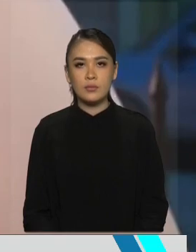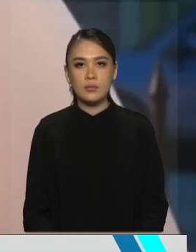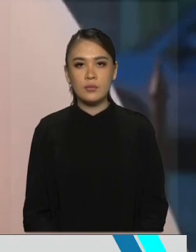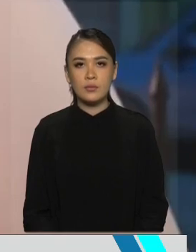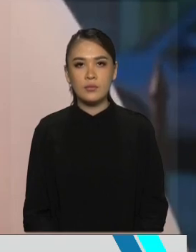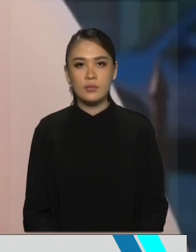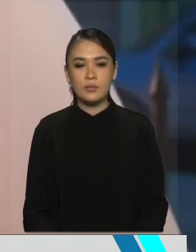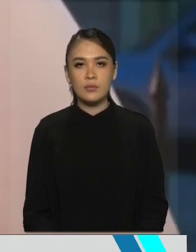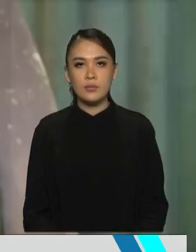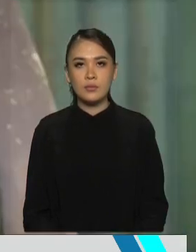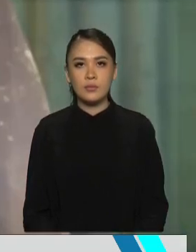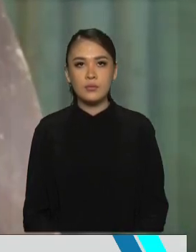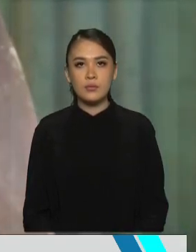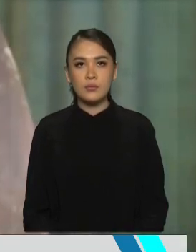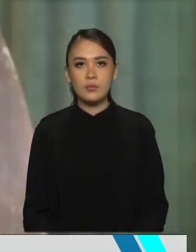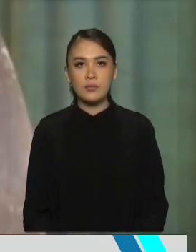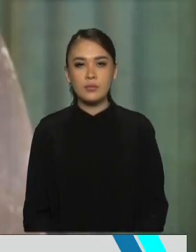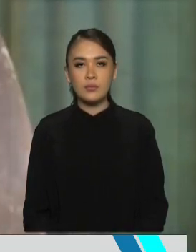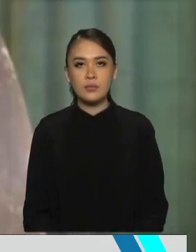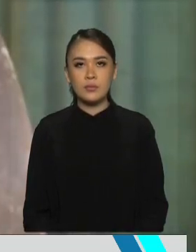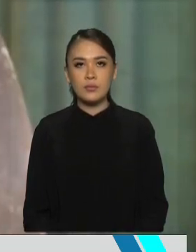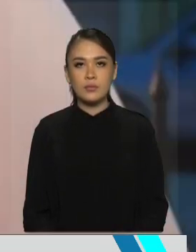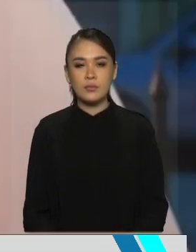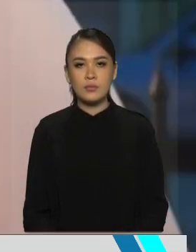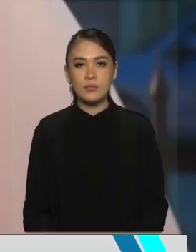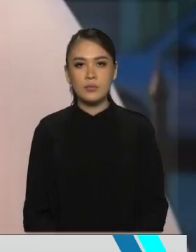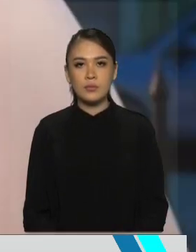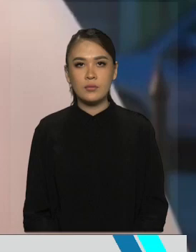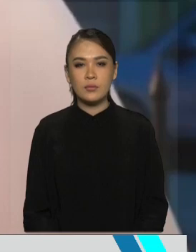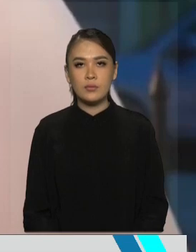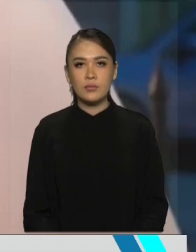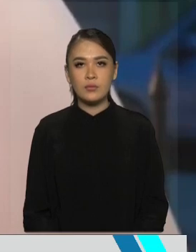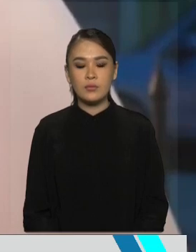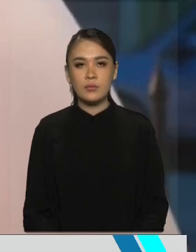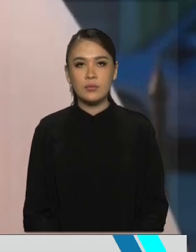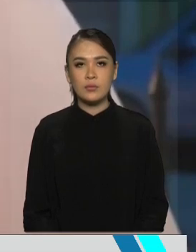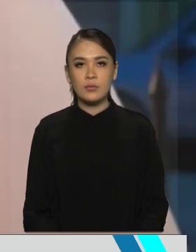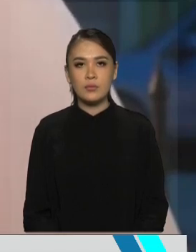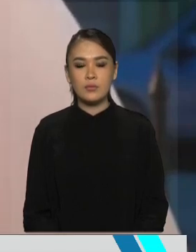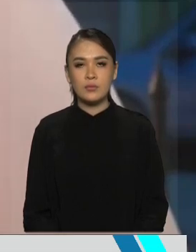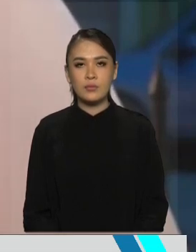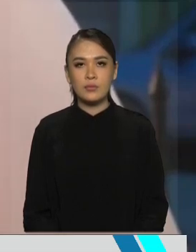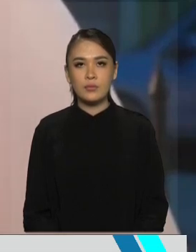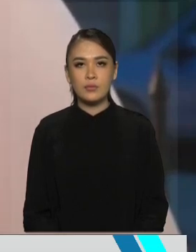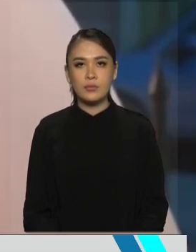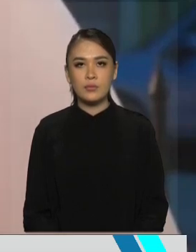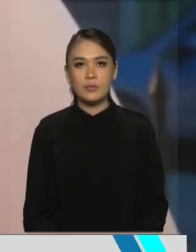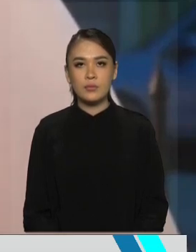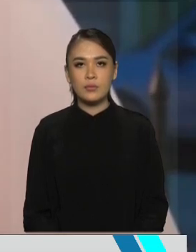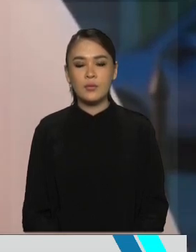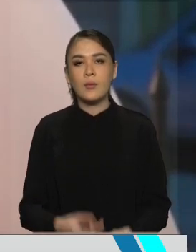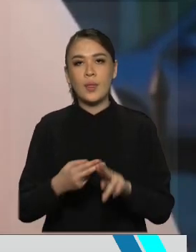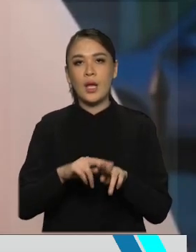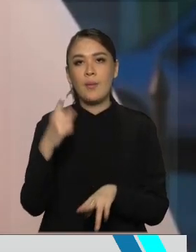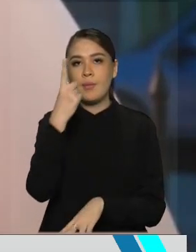Не дейсін, Боркс? Минэнатомбэймакс. «Бэймакс» стал